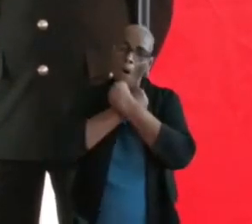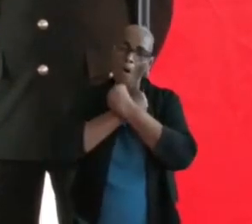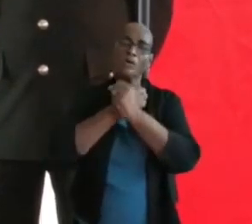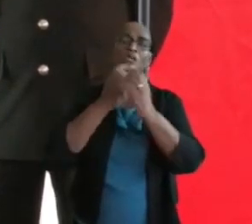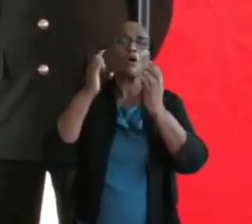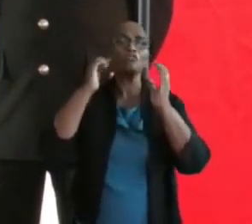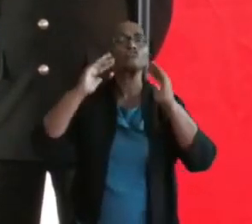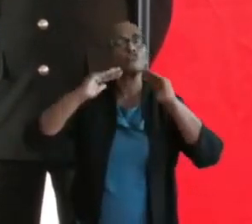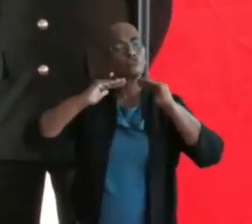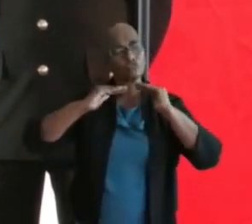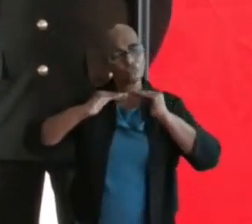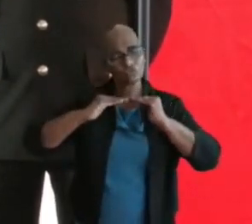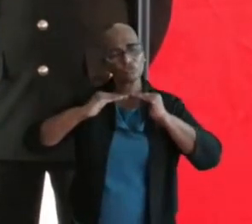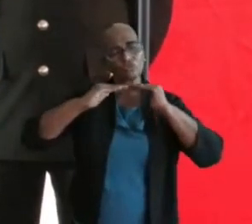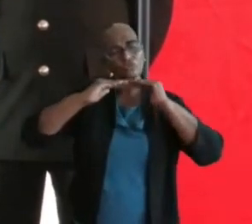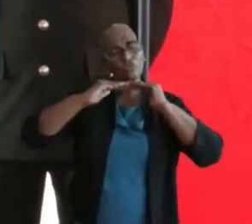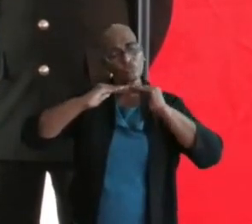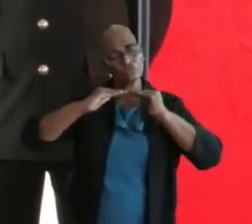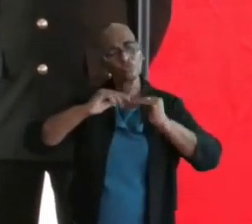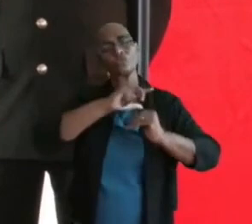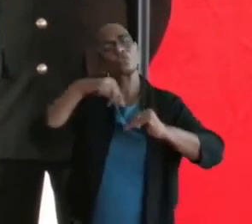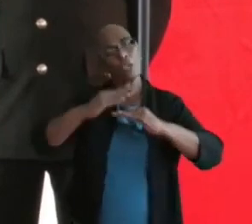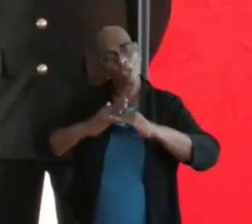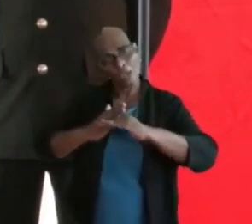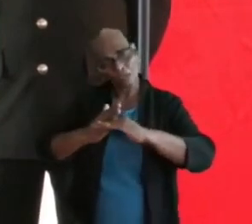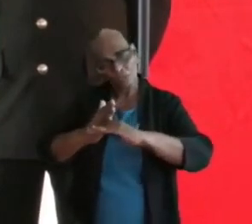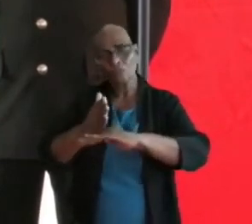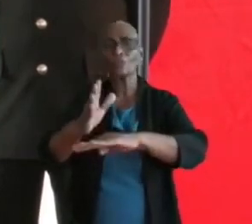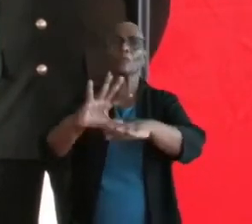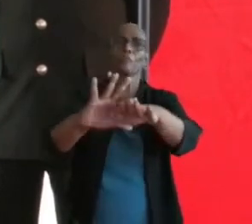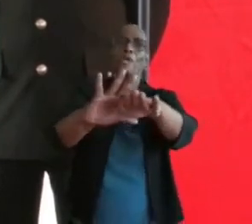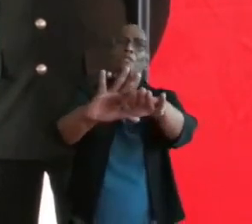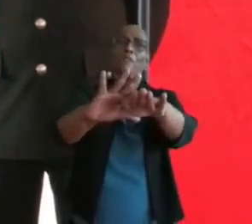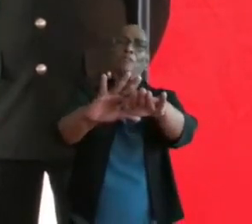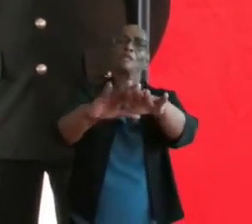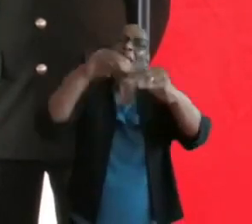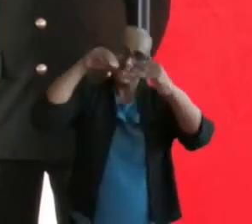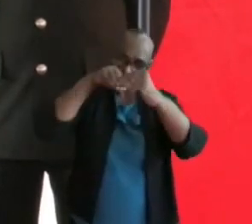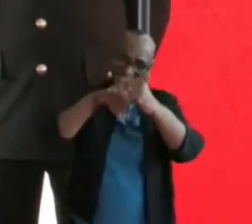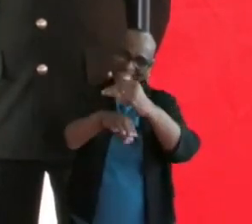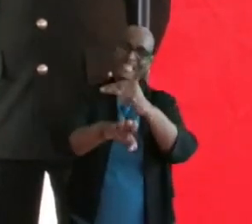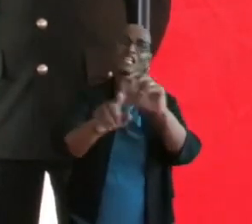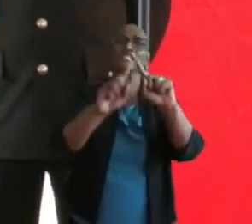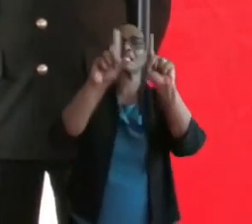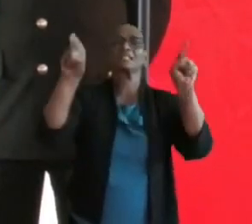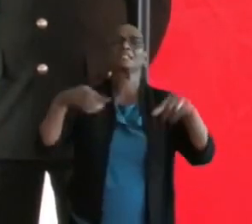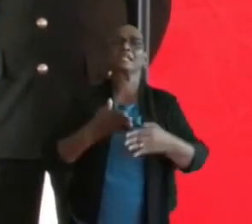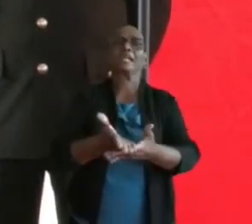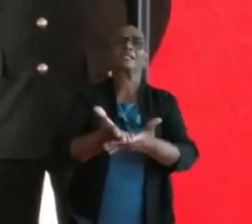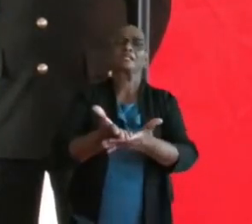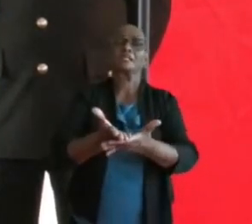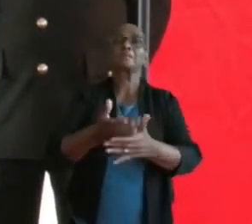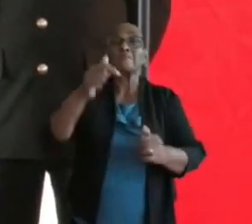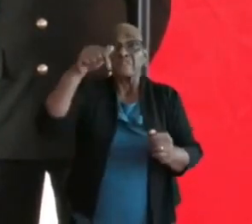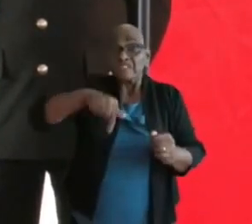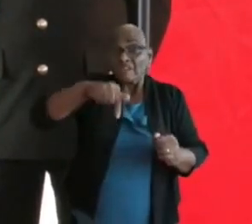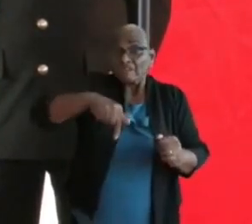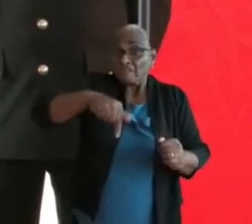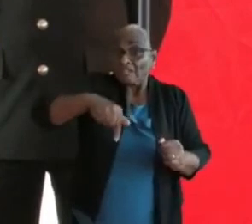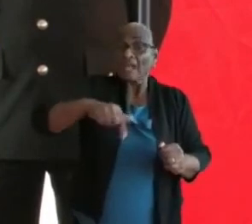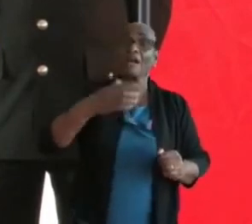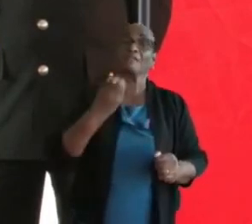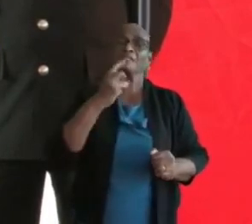koel en gaan door met het beleid op het ingezette traject. En vandaag durf ik het te